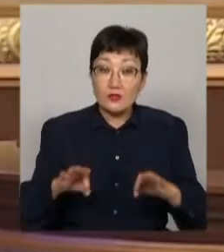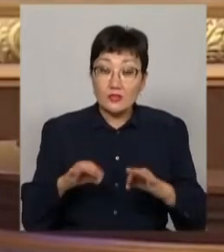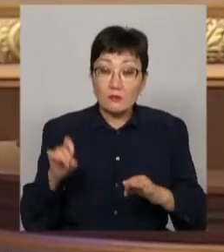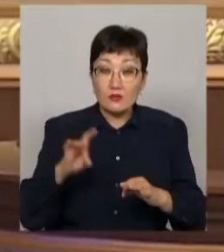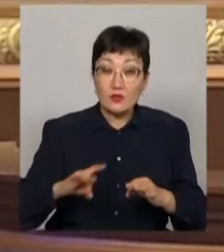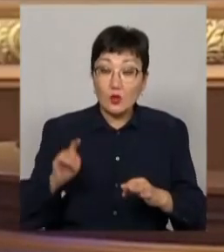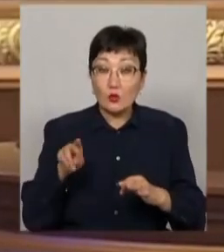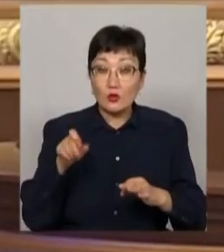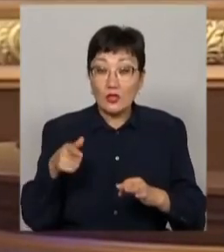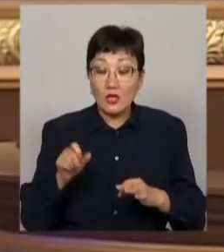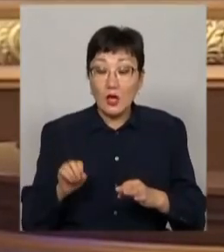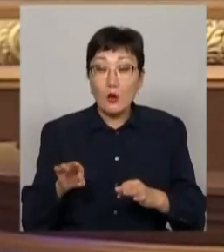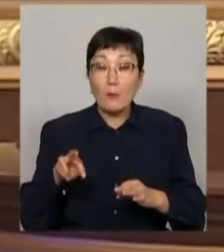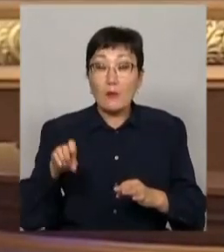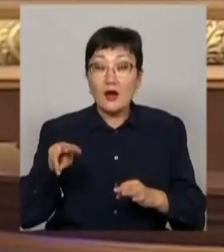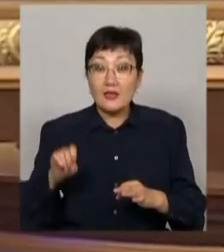республики конго моли и ливане